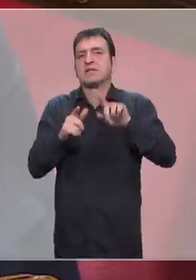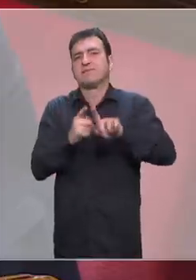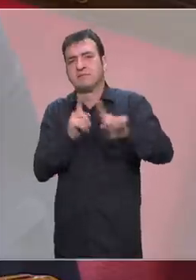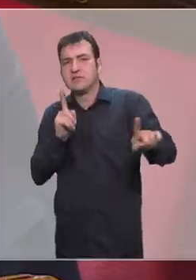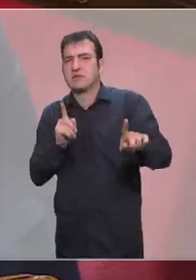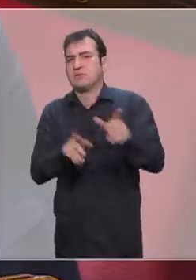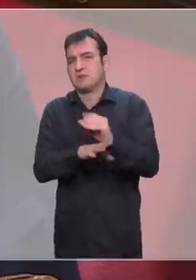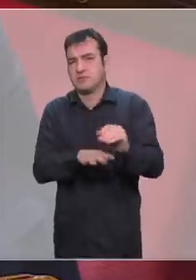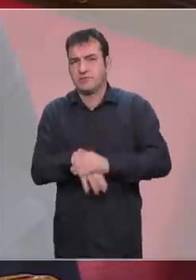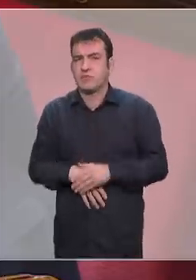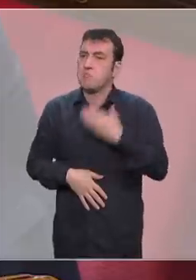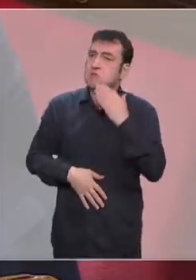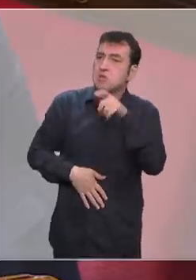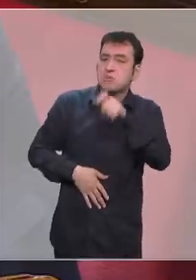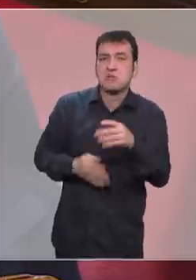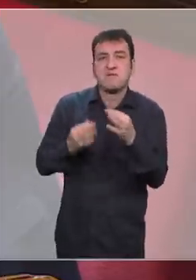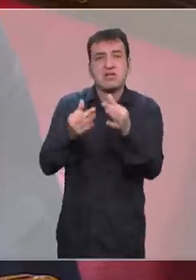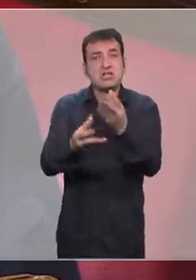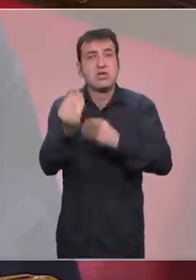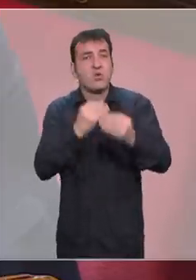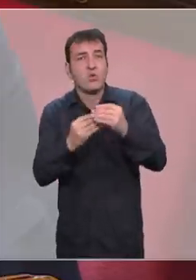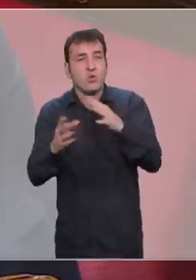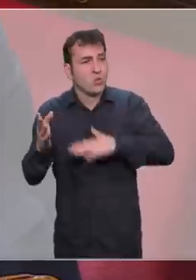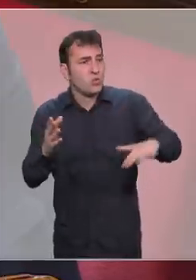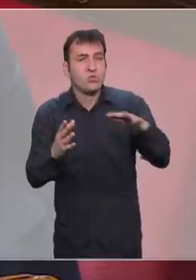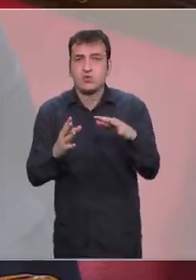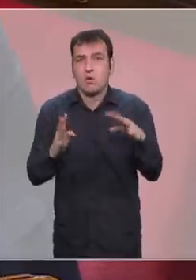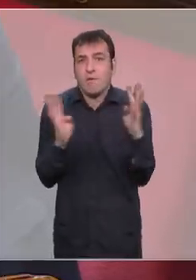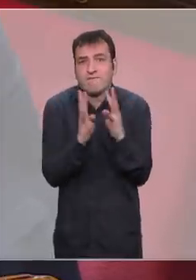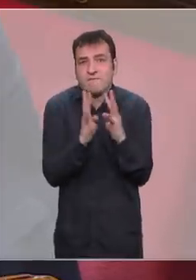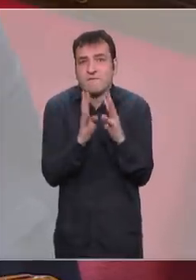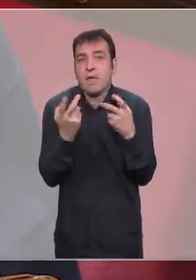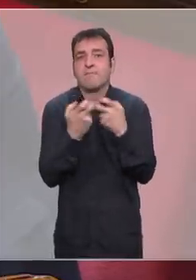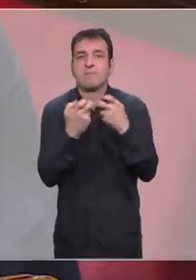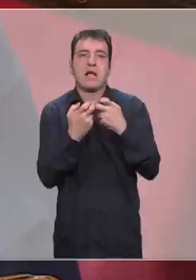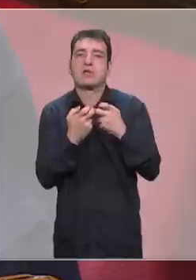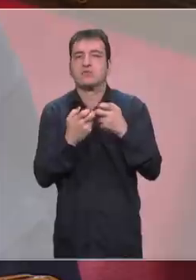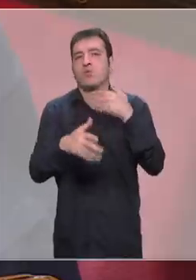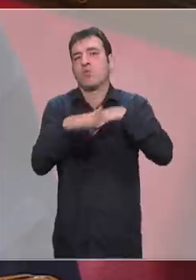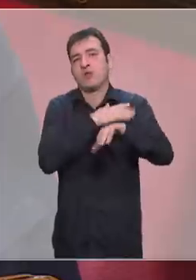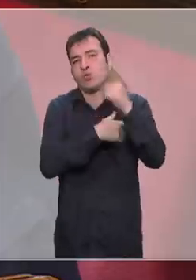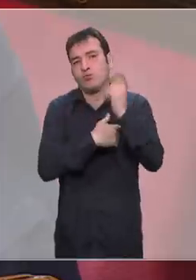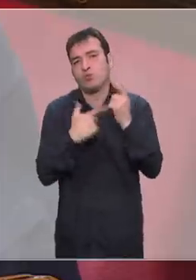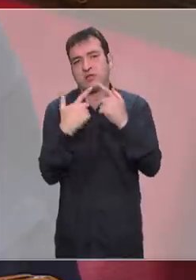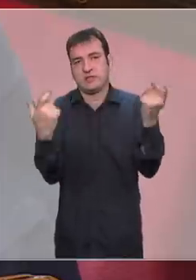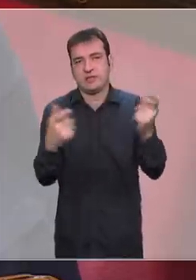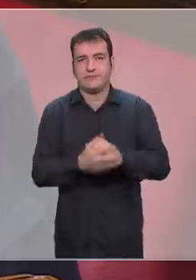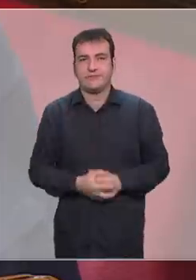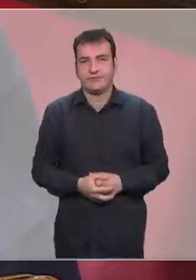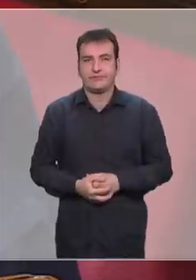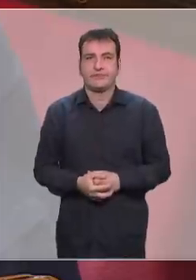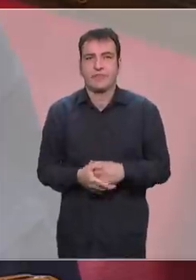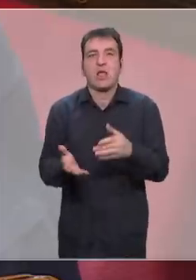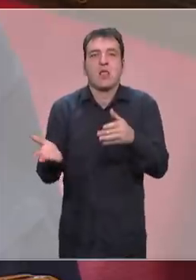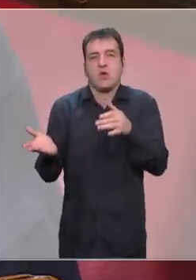des personnes fragiles ou dans des zones de promiscuité comme les transports en commun. Ce sont des petits gestes qui